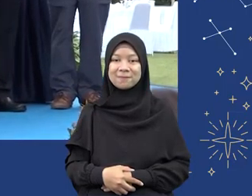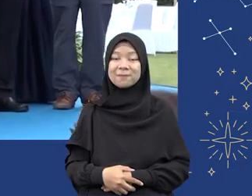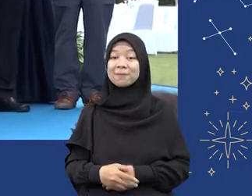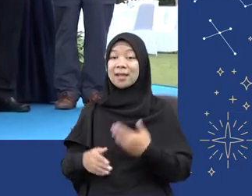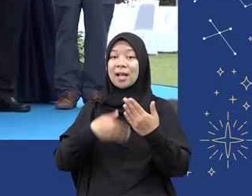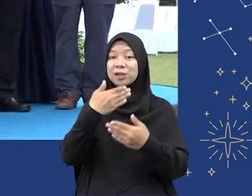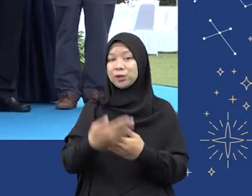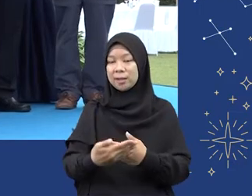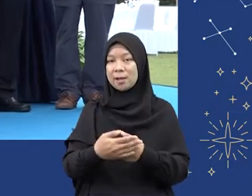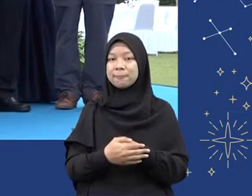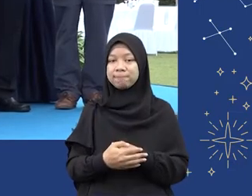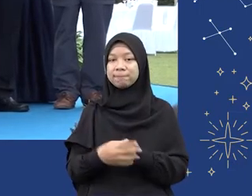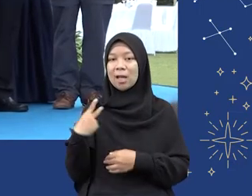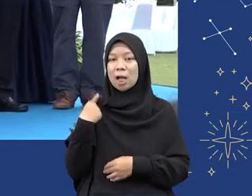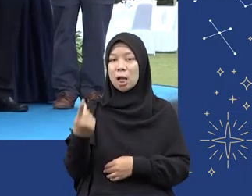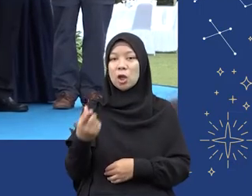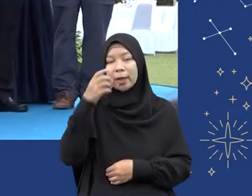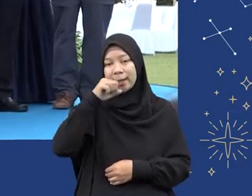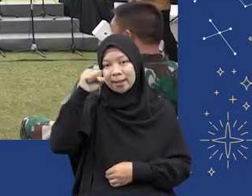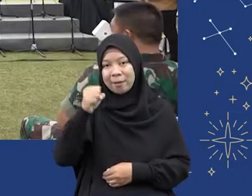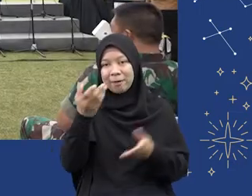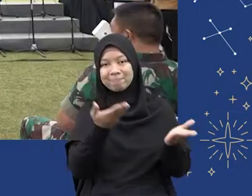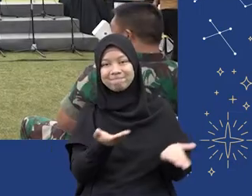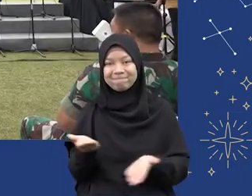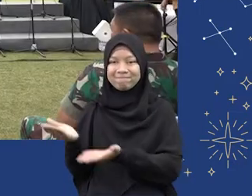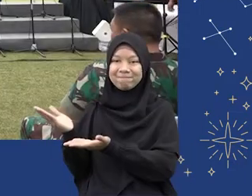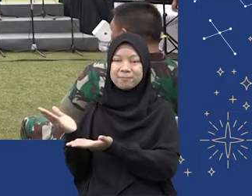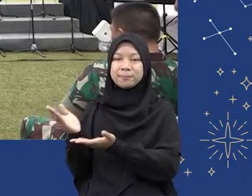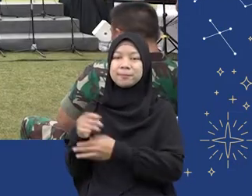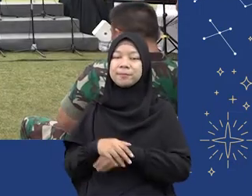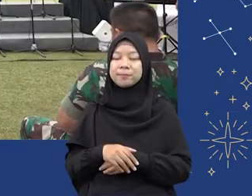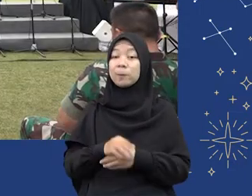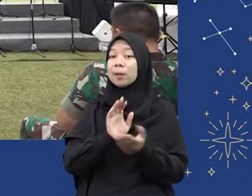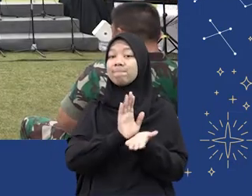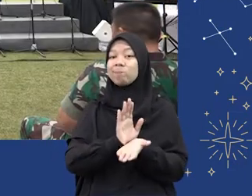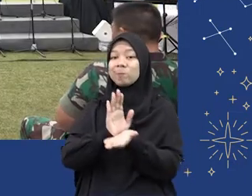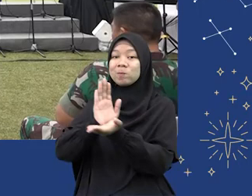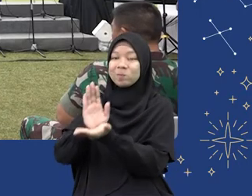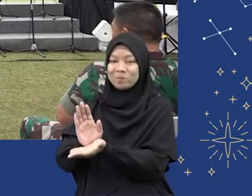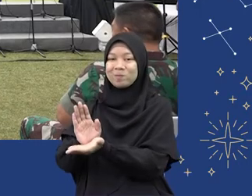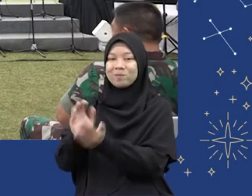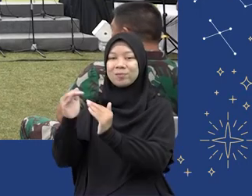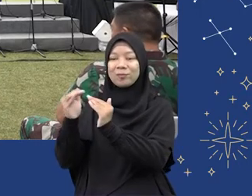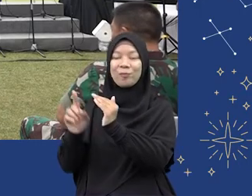berikutnya kami silahkan kepada Rektor IPB untuk memberikan souvenir miniatur gedung kubah teleskop